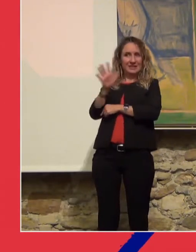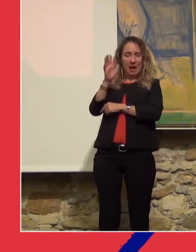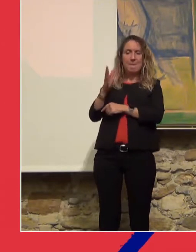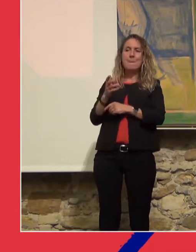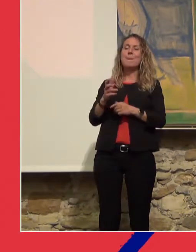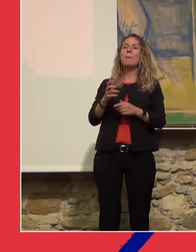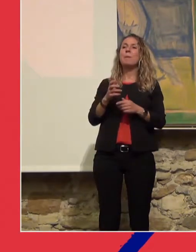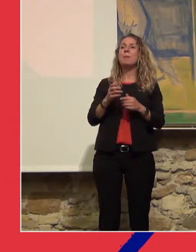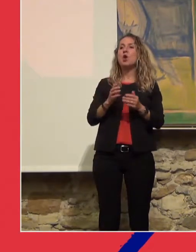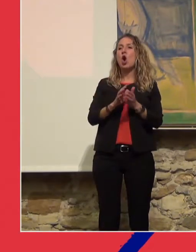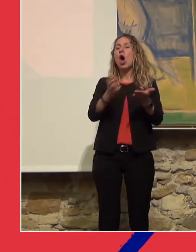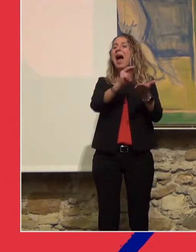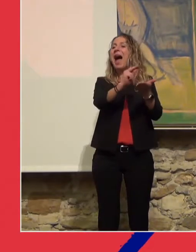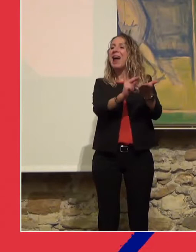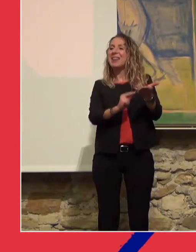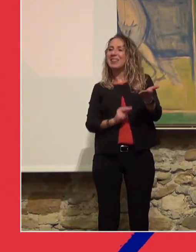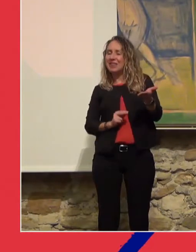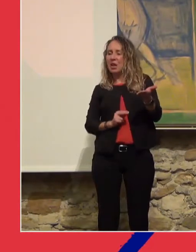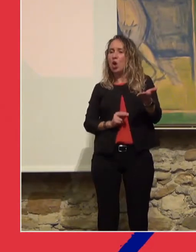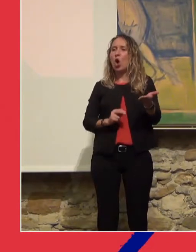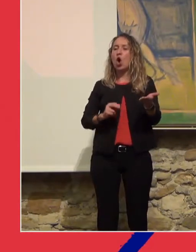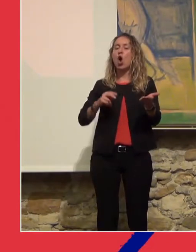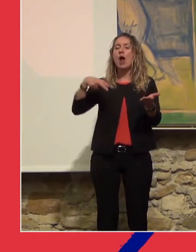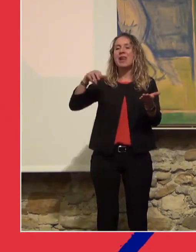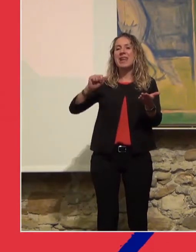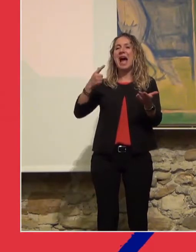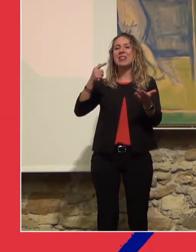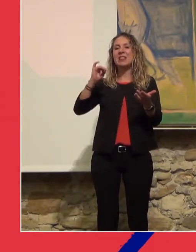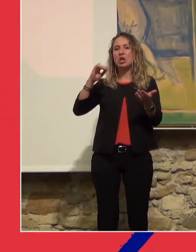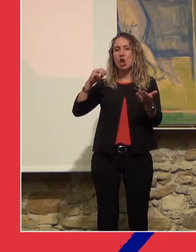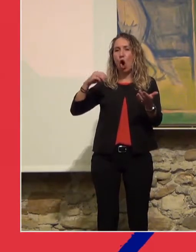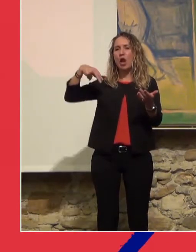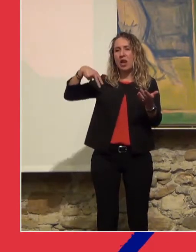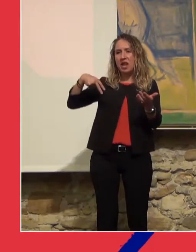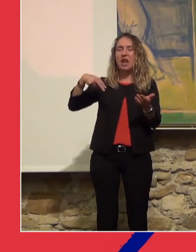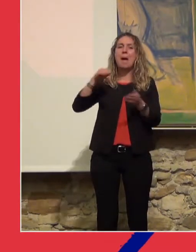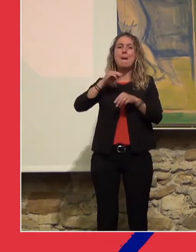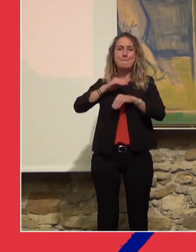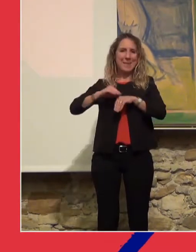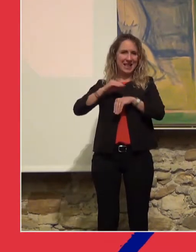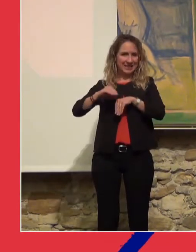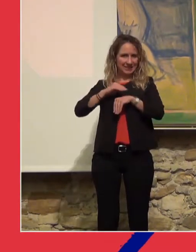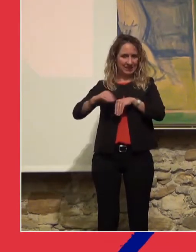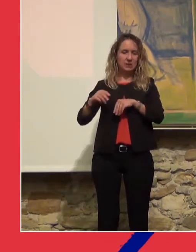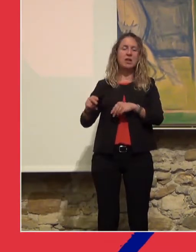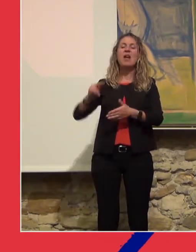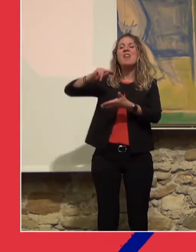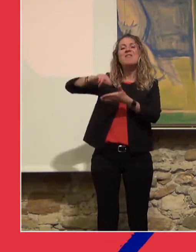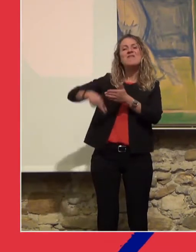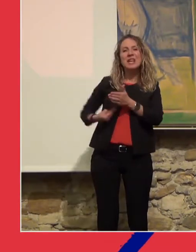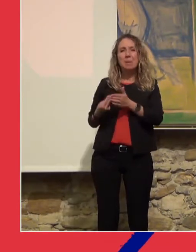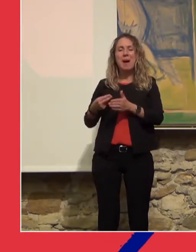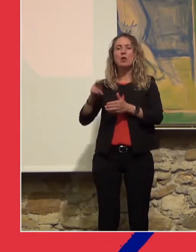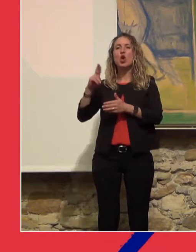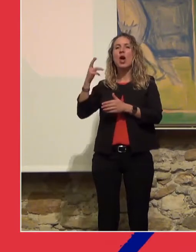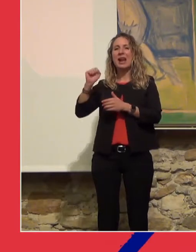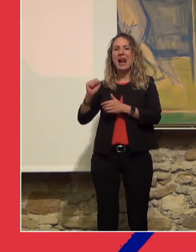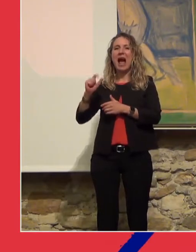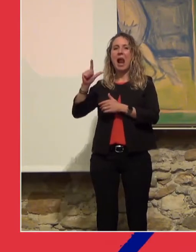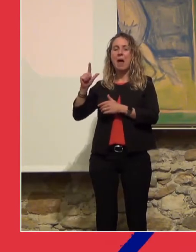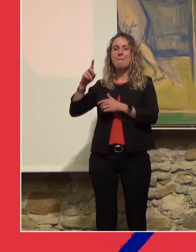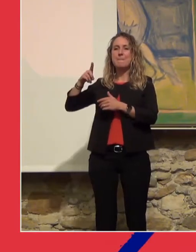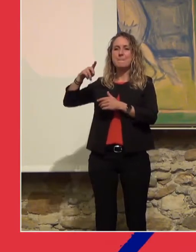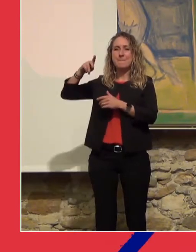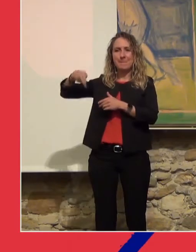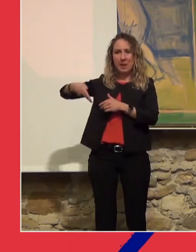pubblicato su Nature Medicine il 9 novembre del 2015, firmato da Ralph Barich. Dice: chi è